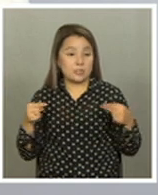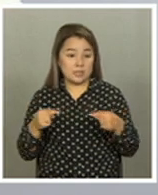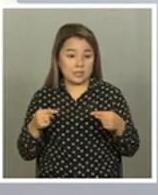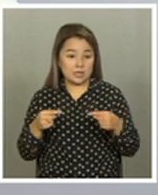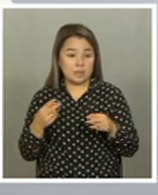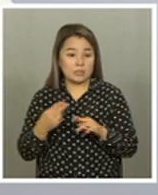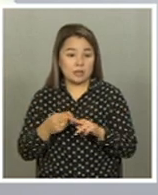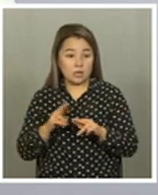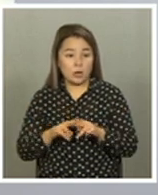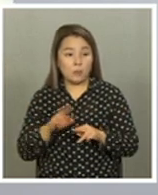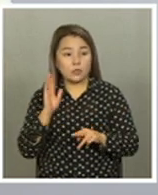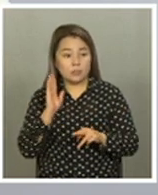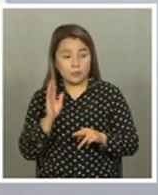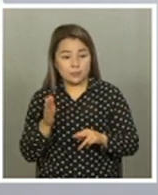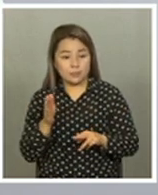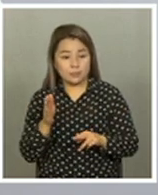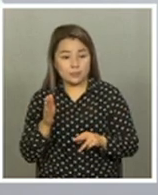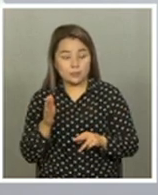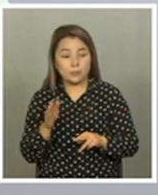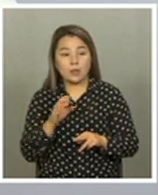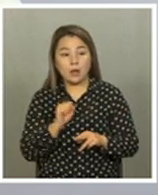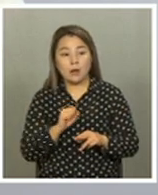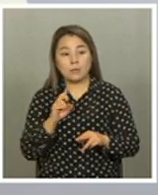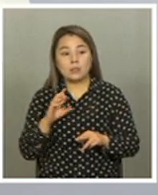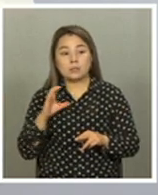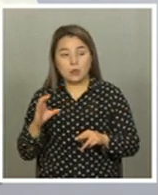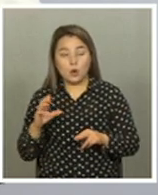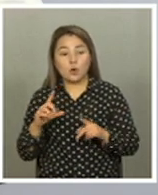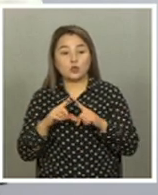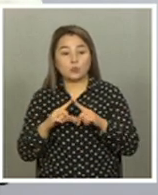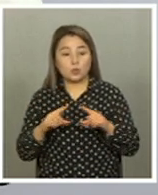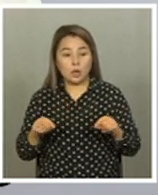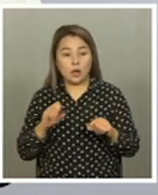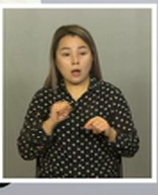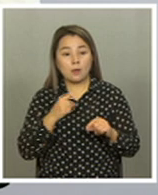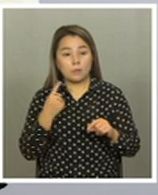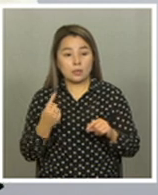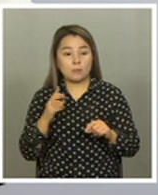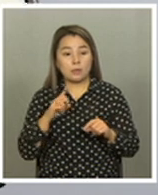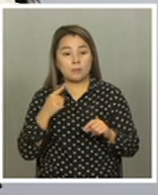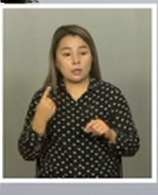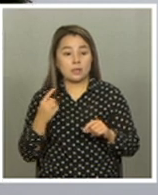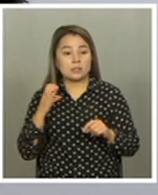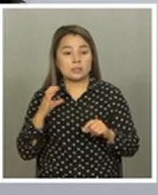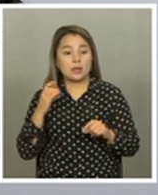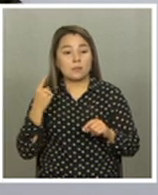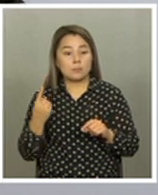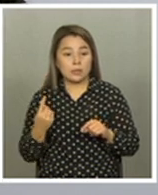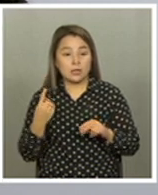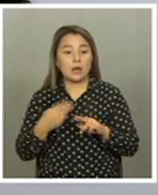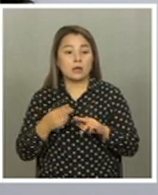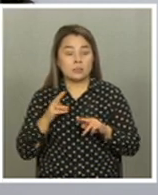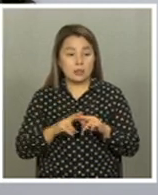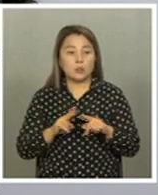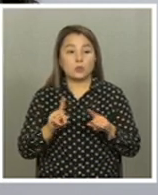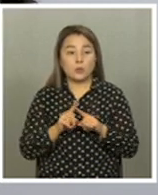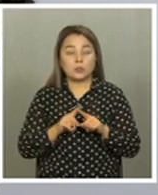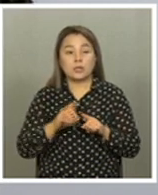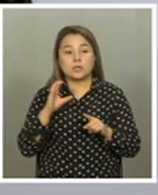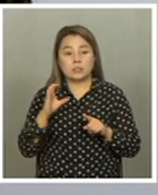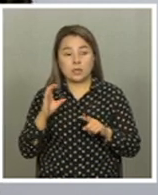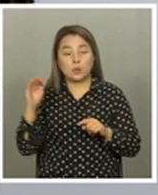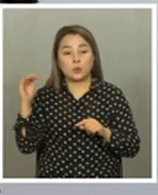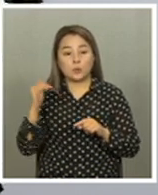болса, АБС үшбұрышы мен А1, Б1, С1 үшбұрышының мынау С төбесі мен С1 төбесі,